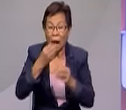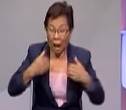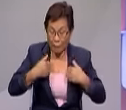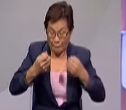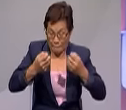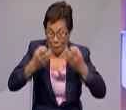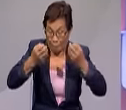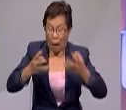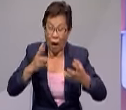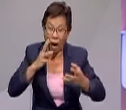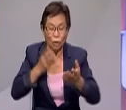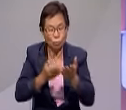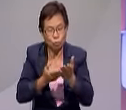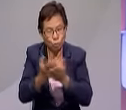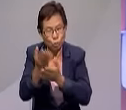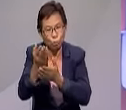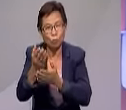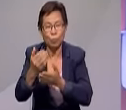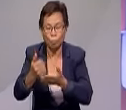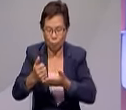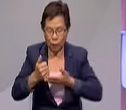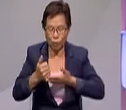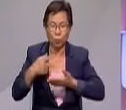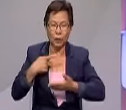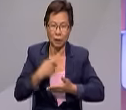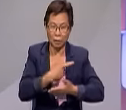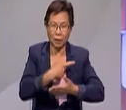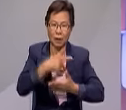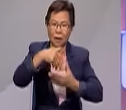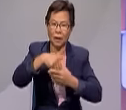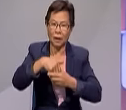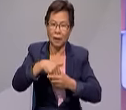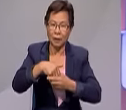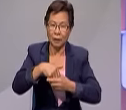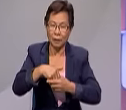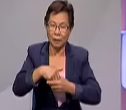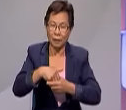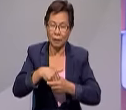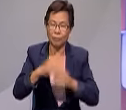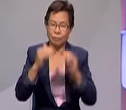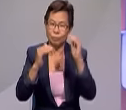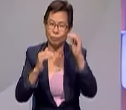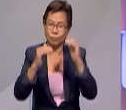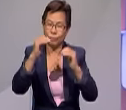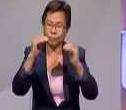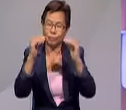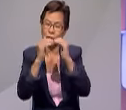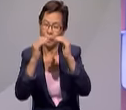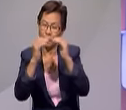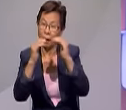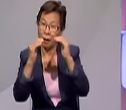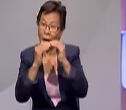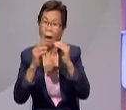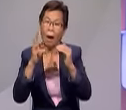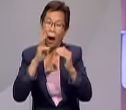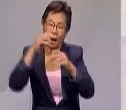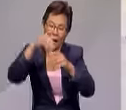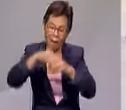dia secara tidak langsung akan membantu dalam menstabilkan kandungan air dalam badan kita